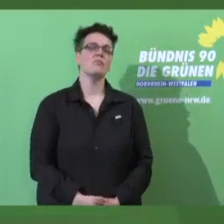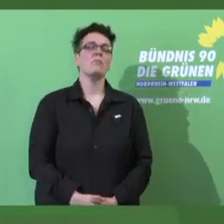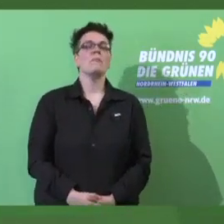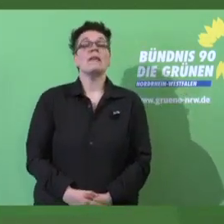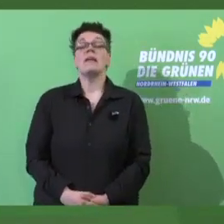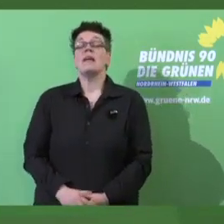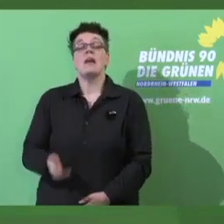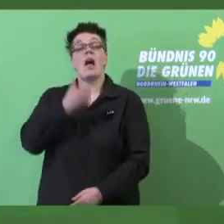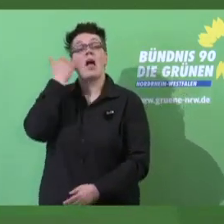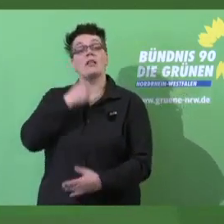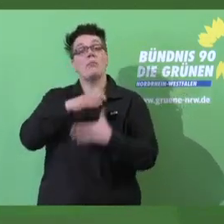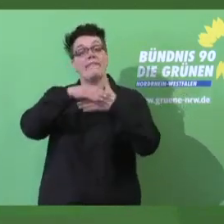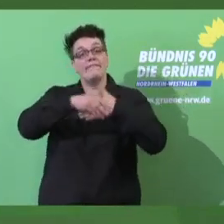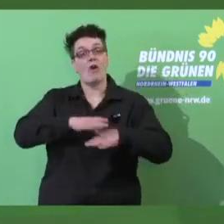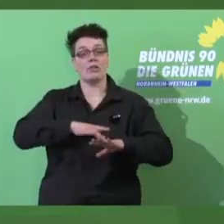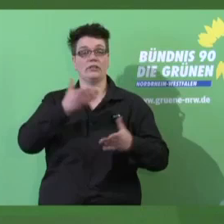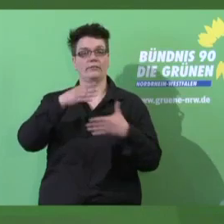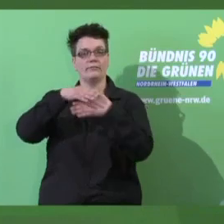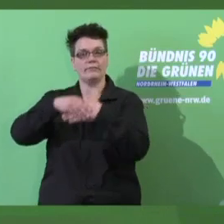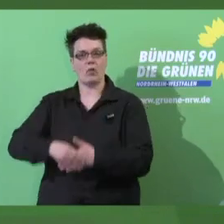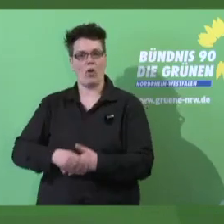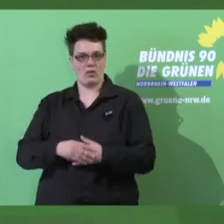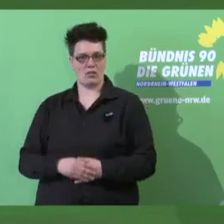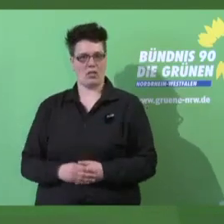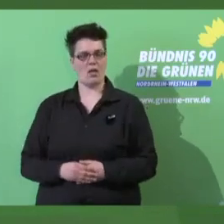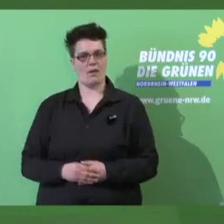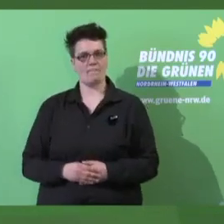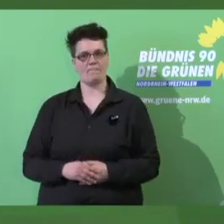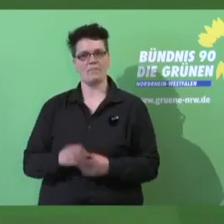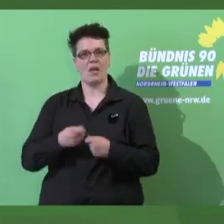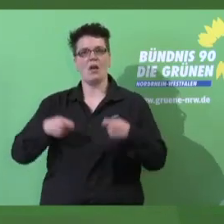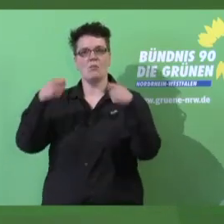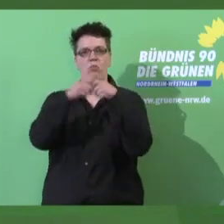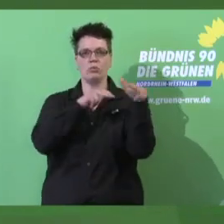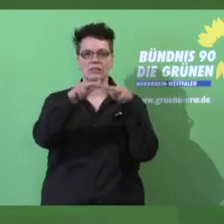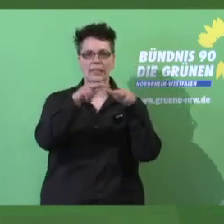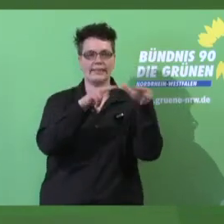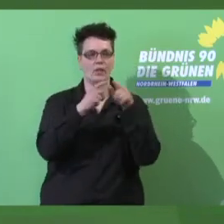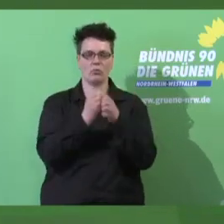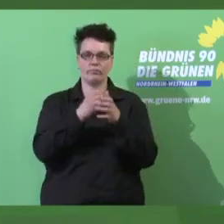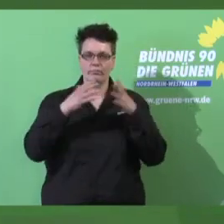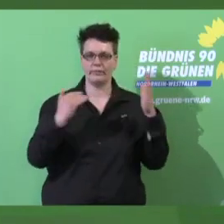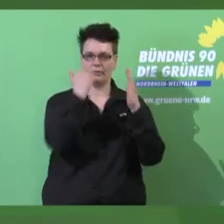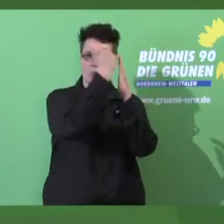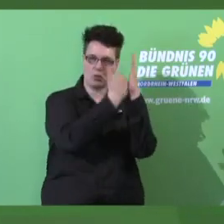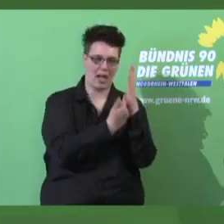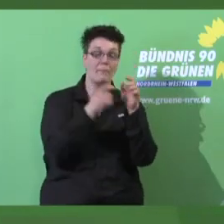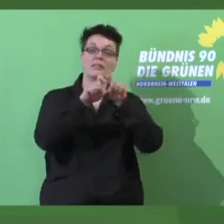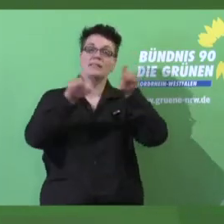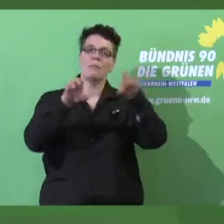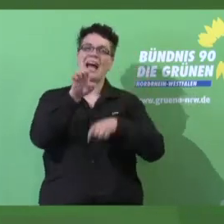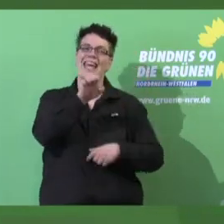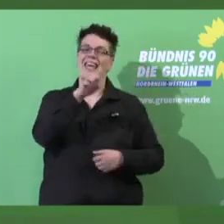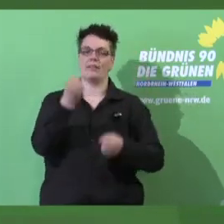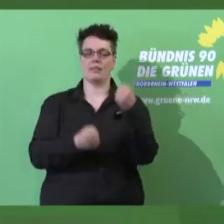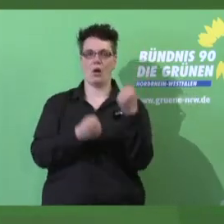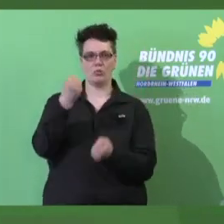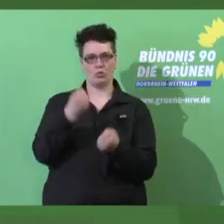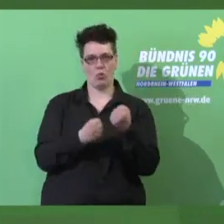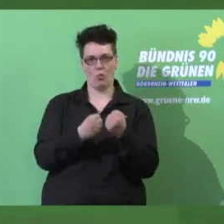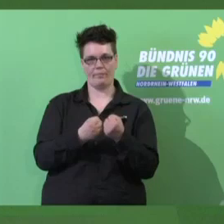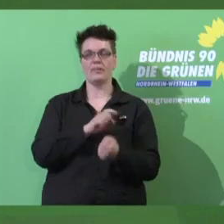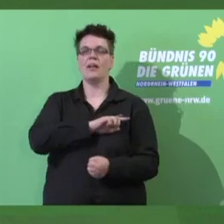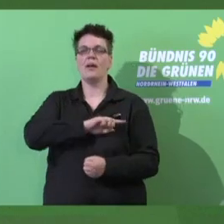Liebe Freundinnen und Freunde, es gibt ein großes Programm der Bundesregierung zum Thema E-Autos. Bis